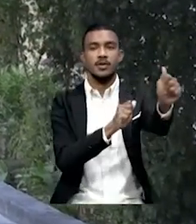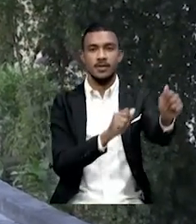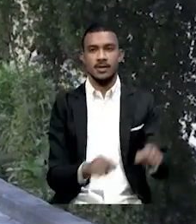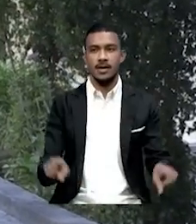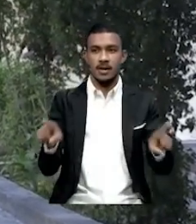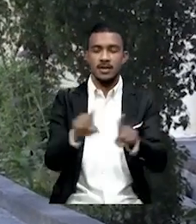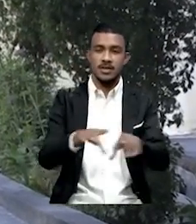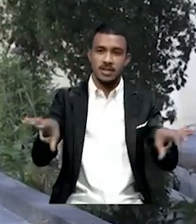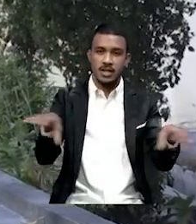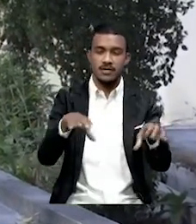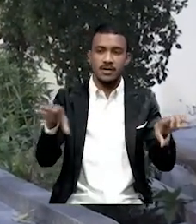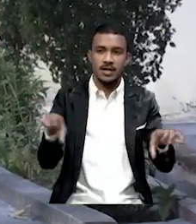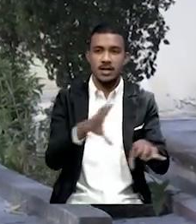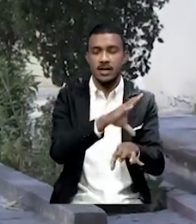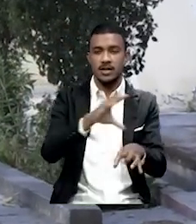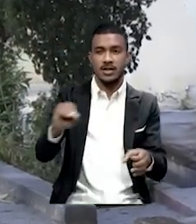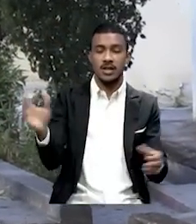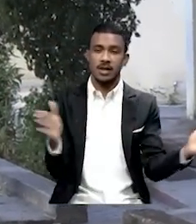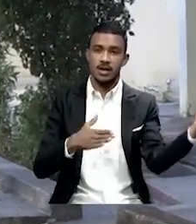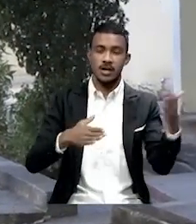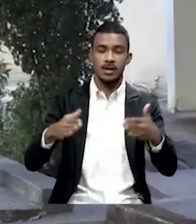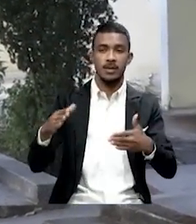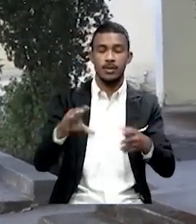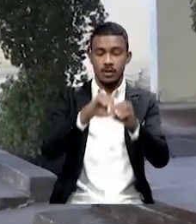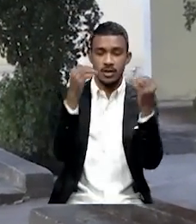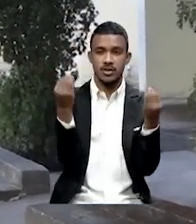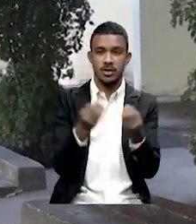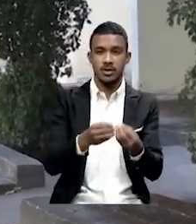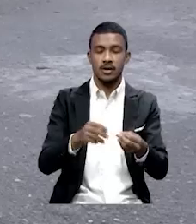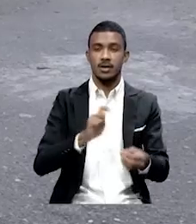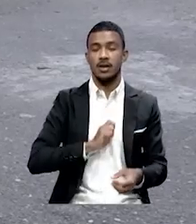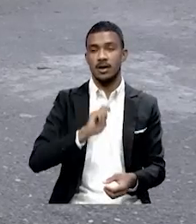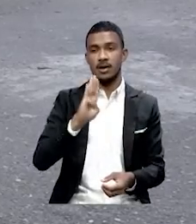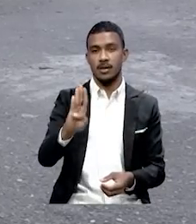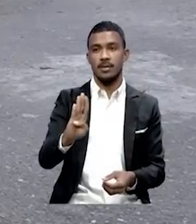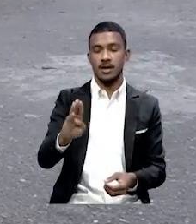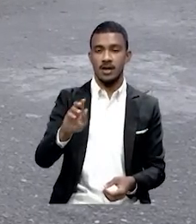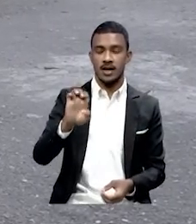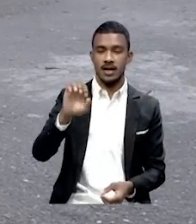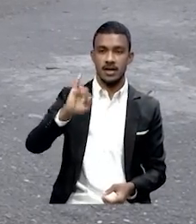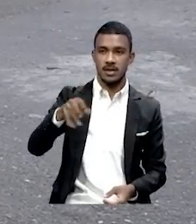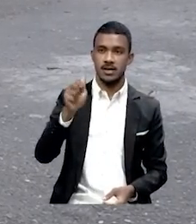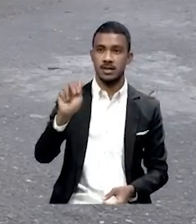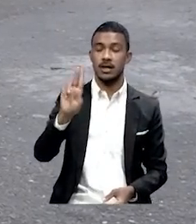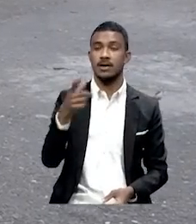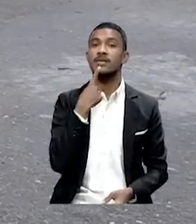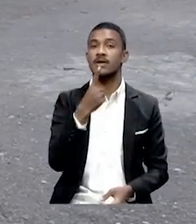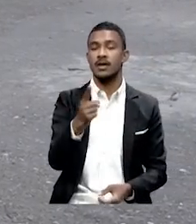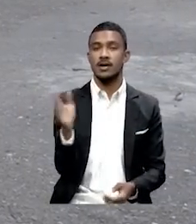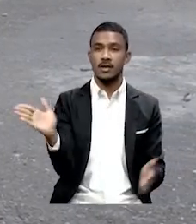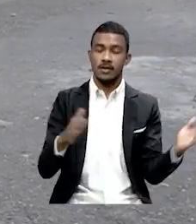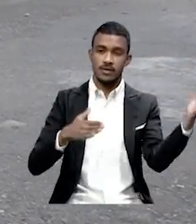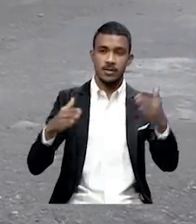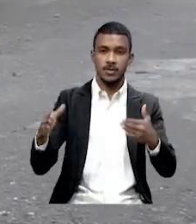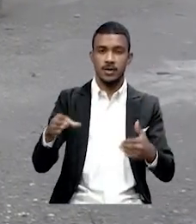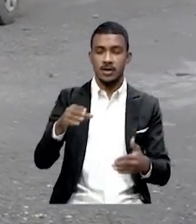Koordinator Serviço Internamento Fundação Clibor Domin Tibar, Exaldo Acosta, conta Twitter, Fundação Clibor Domin Há foi